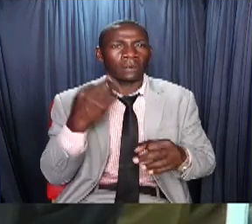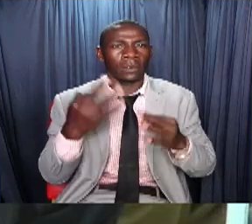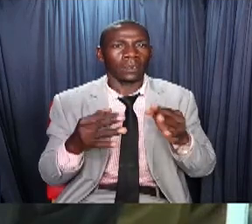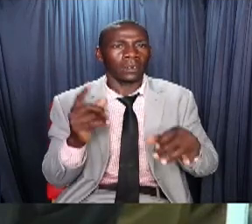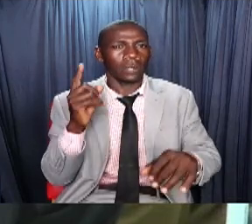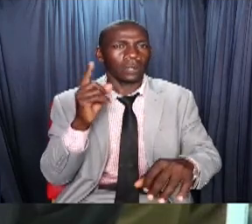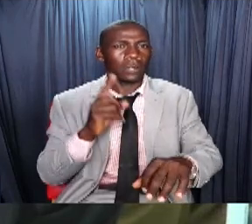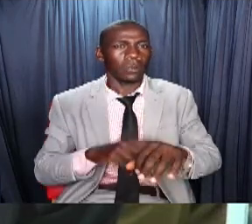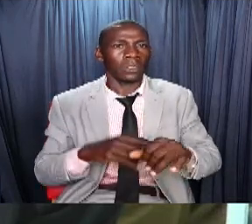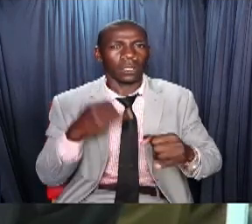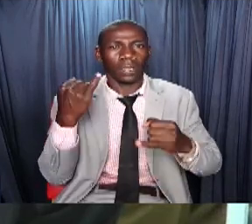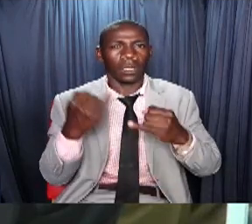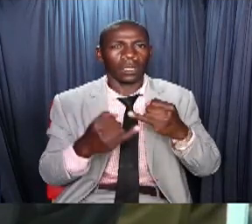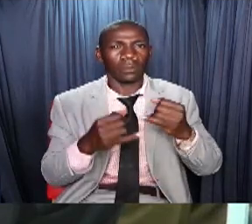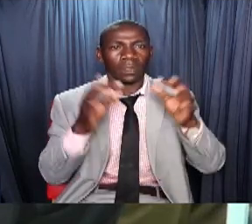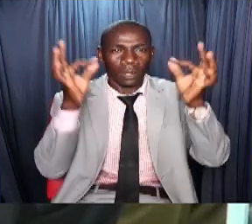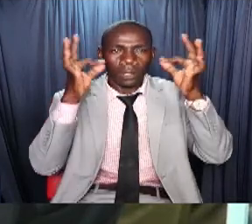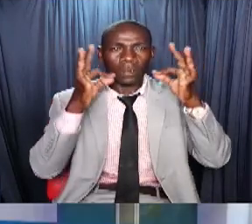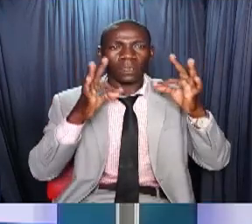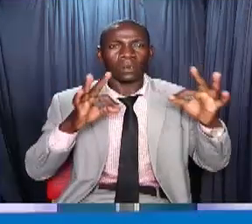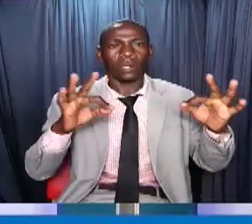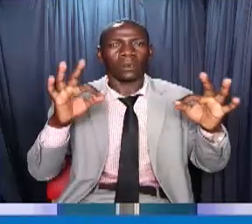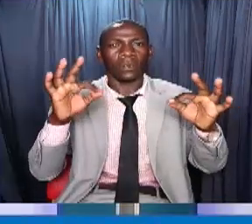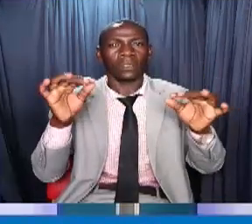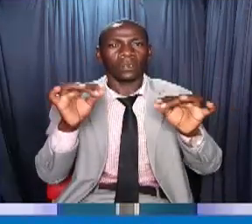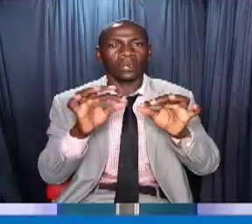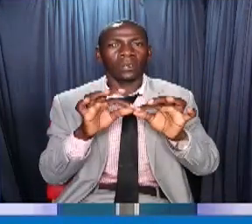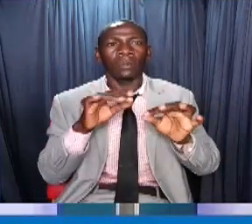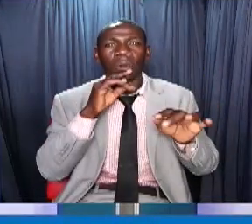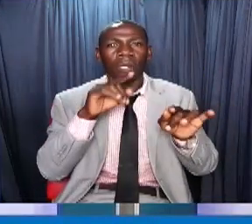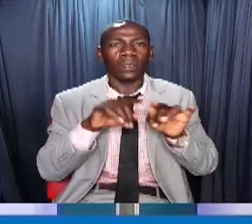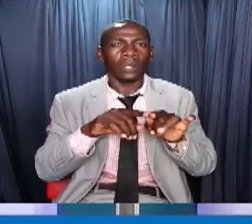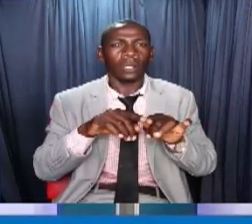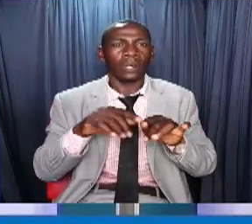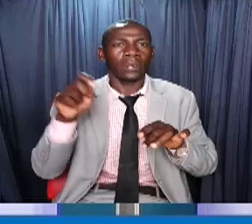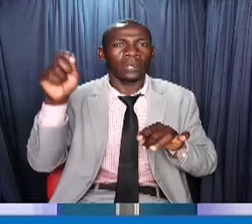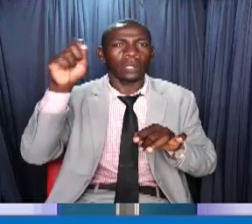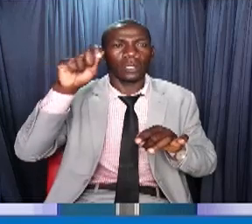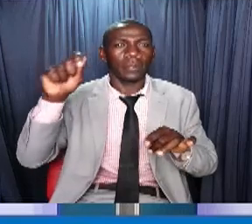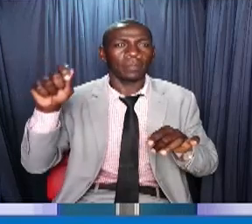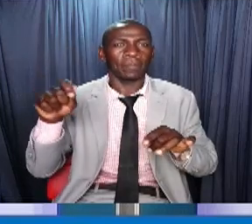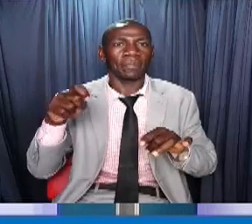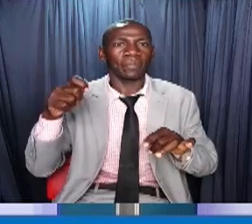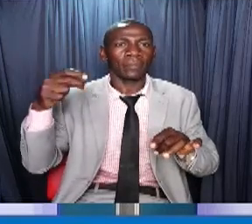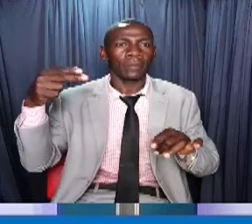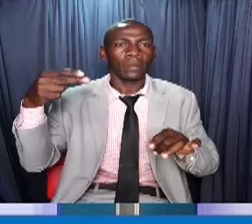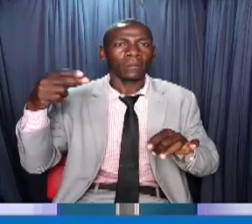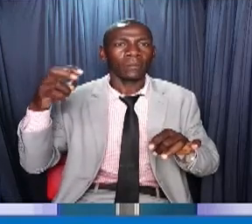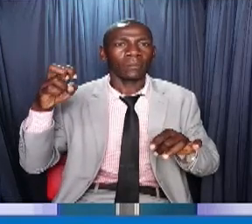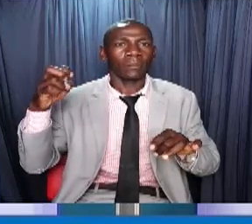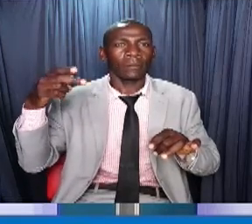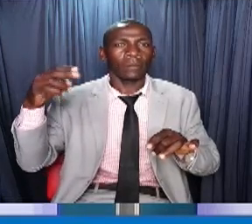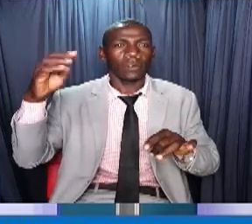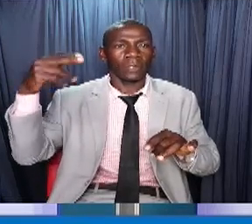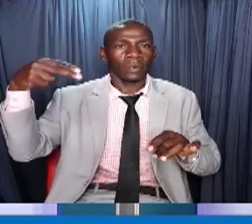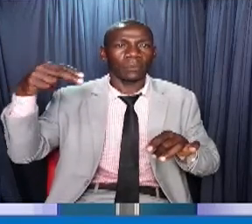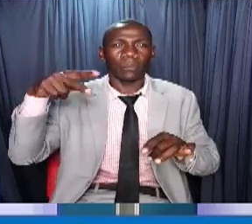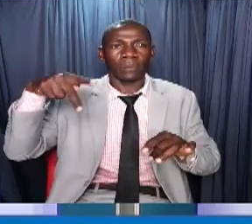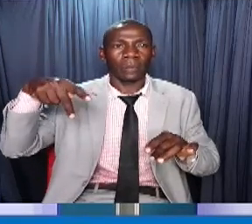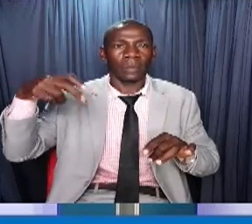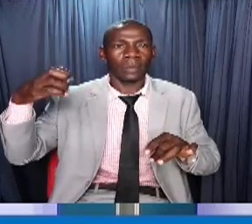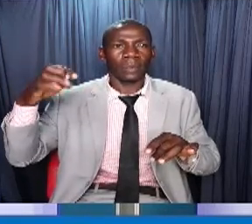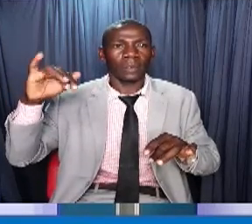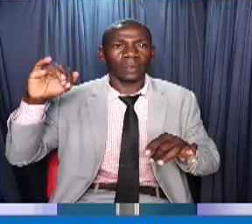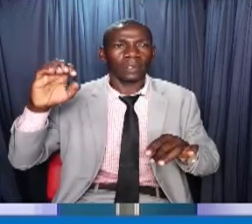na ya mwisho tunaitangaza ndoa baina ya ndugu Steven Kombo Kalimbo na dada Joyce Mjeni Rua. Ndugu